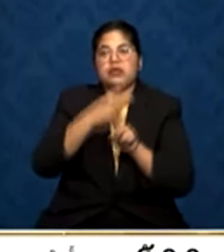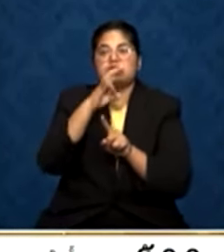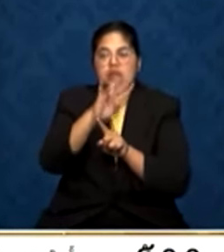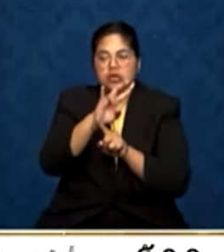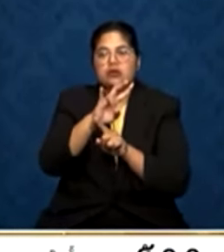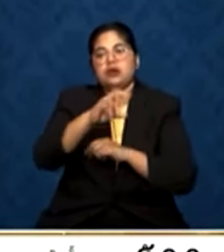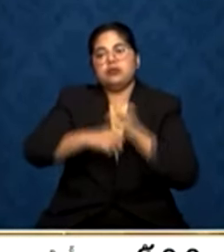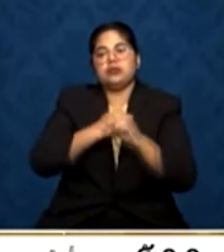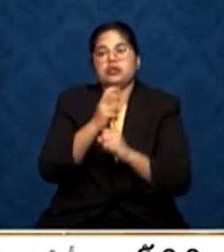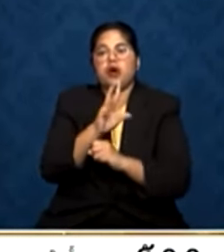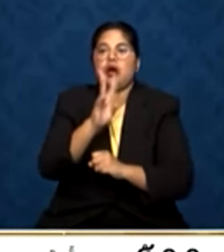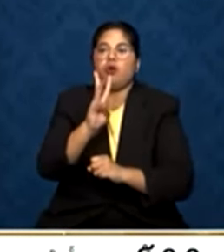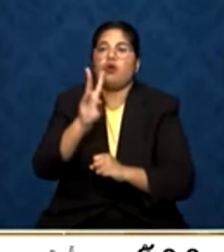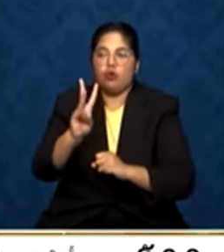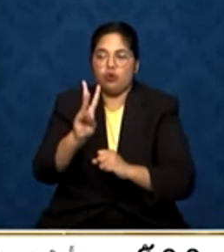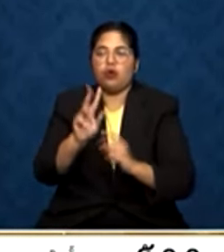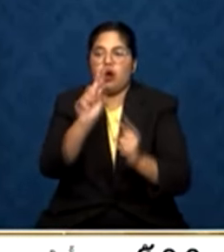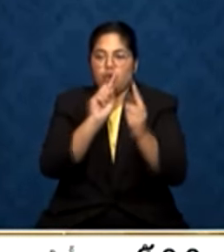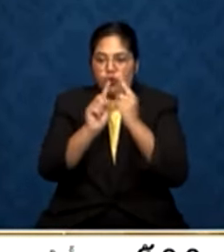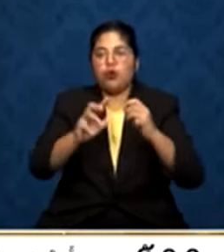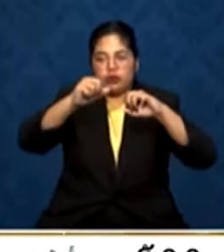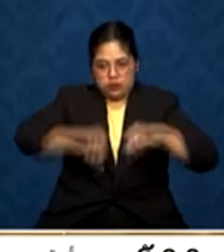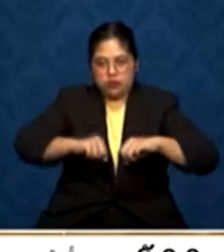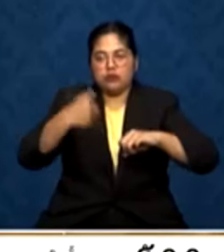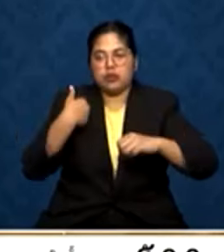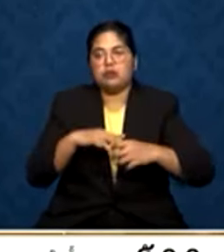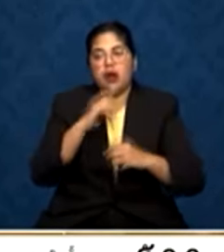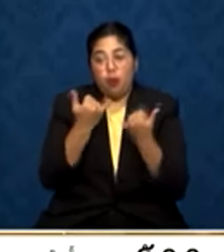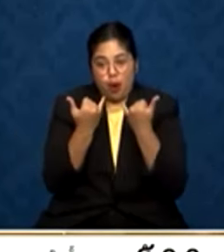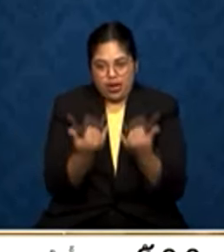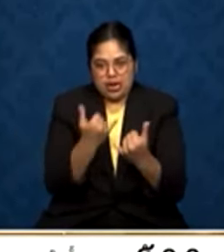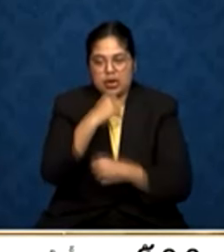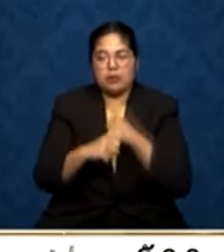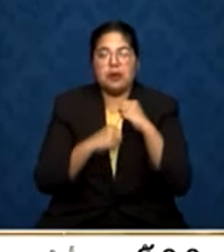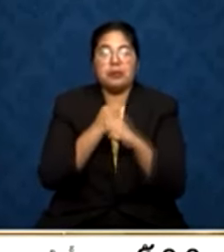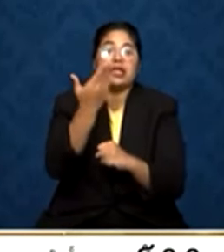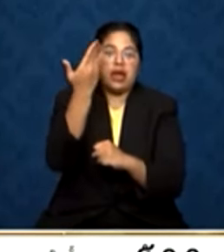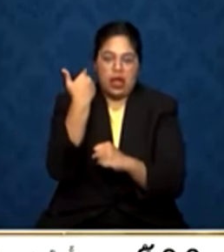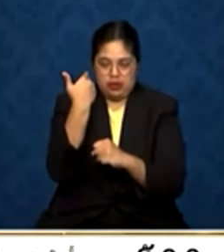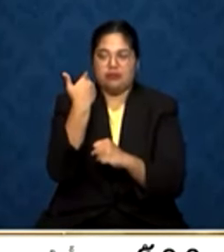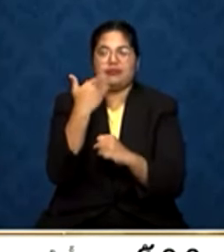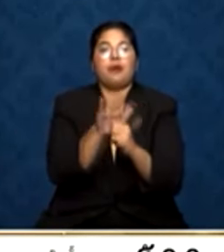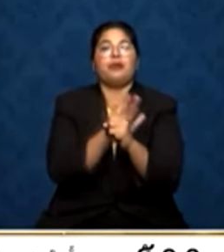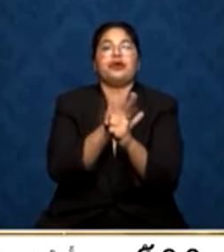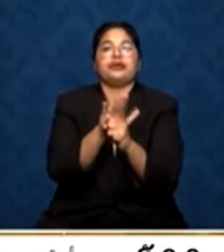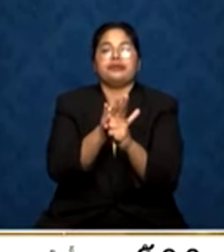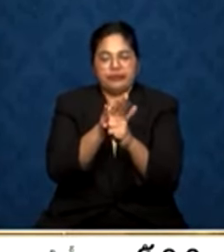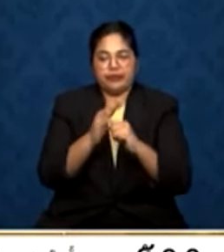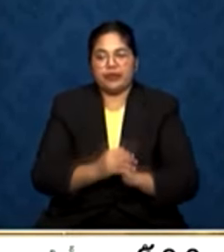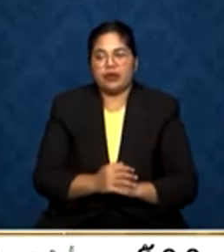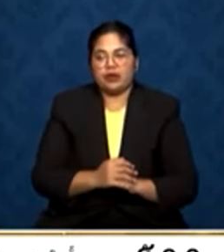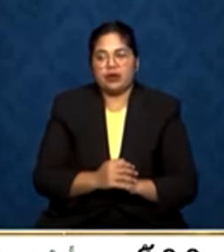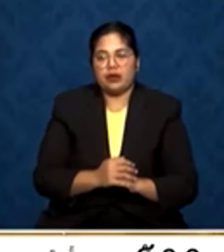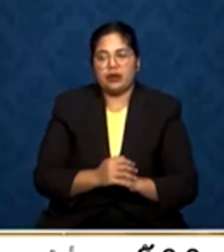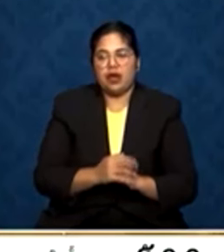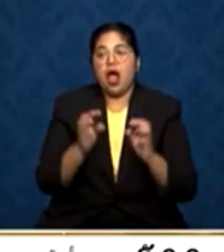คม 2,566 หรือวันนี้เมอ 1 ปีที่แล้ว พอดิบ พอดีโดย MOUบาบทผมกล่